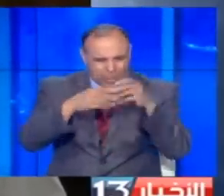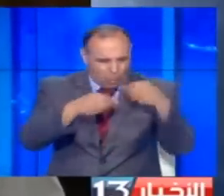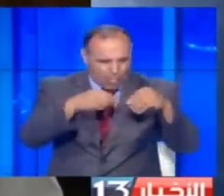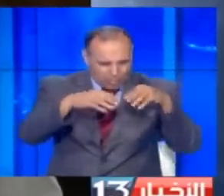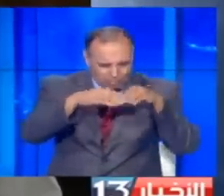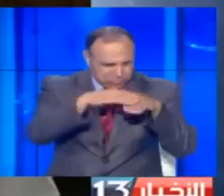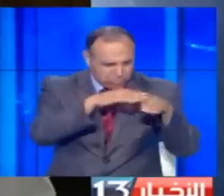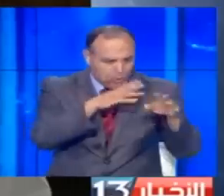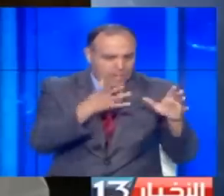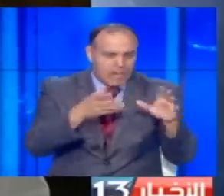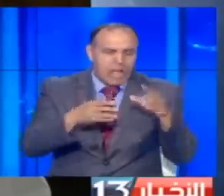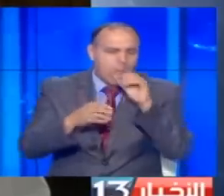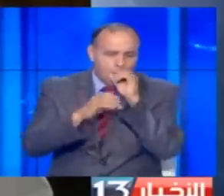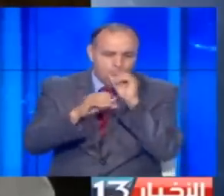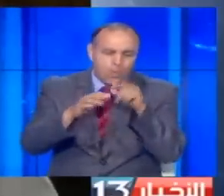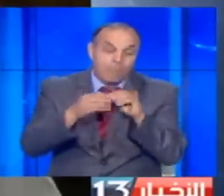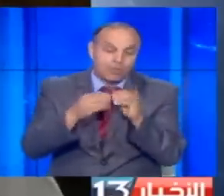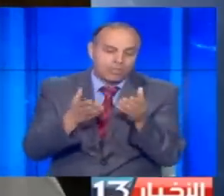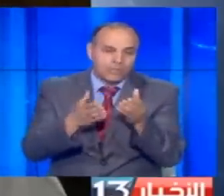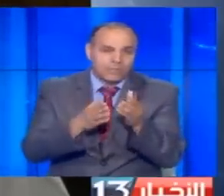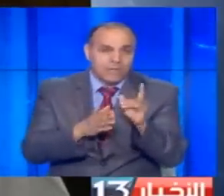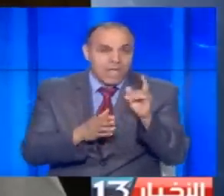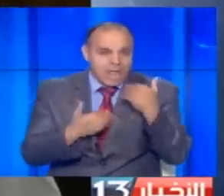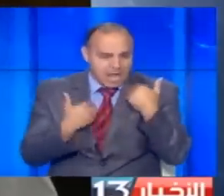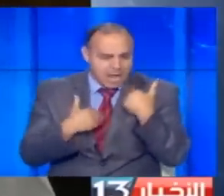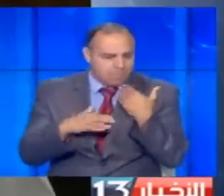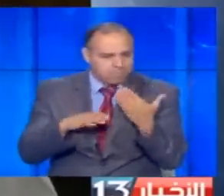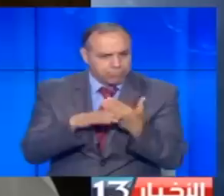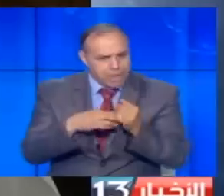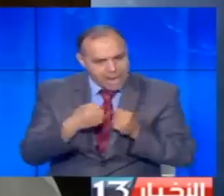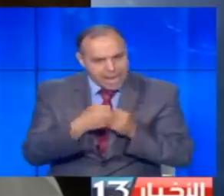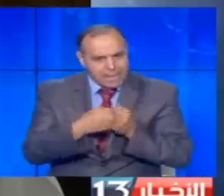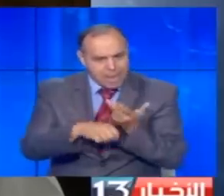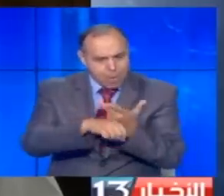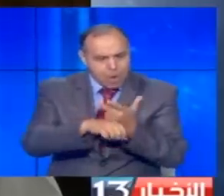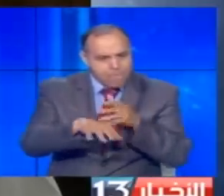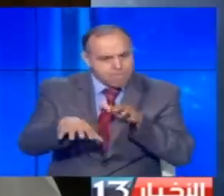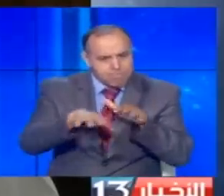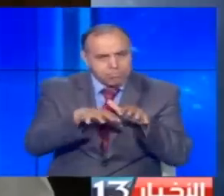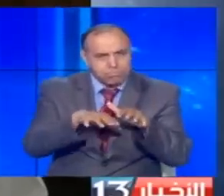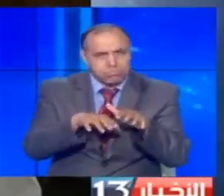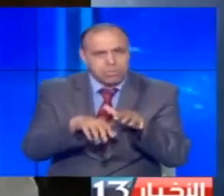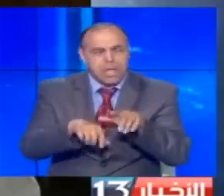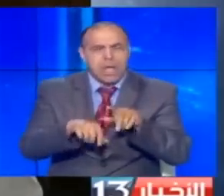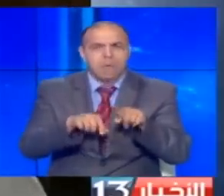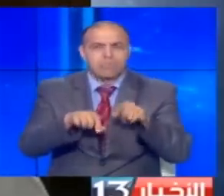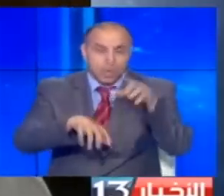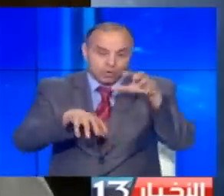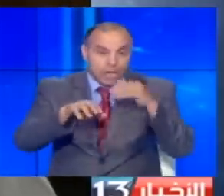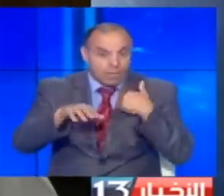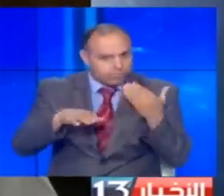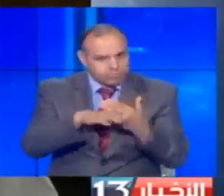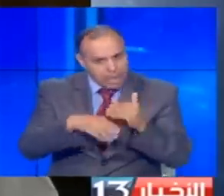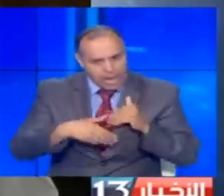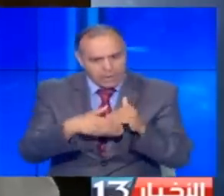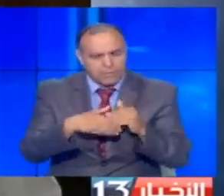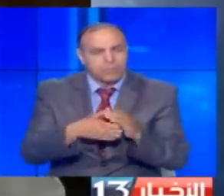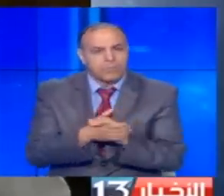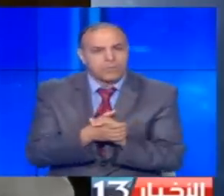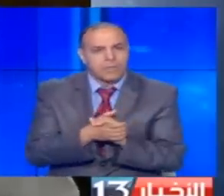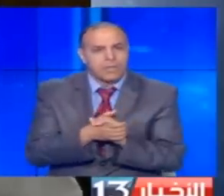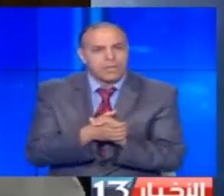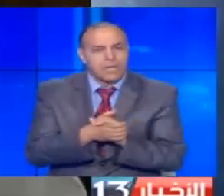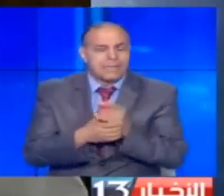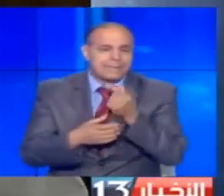بالكواليس شيء الى غير ذلك نحن تدخلنا يعني في الربع ساعه الاول في النصف ساعه الامطار وبالتالي من